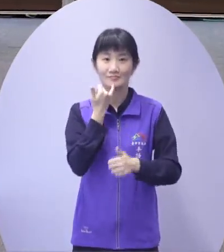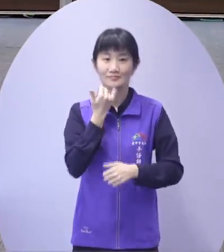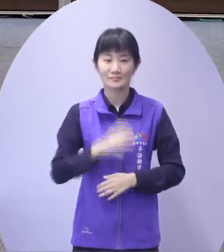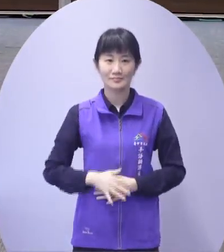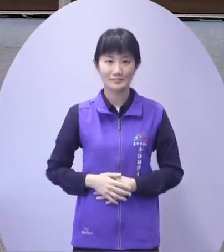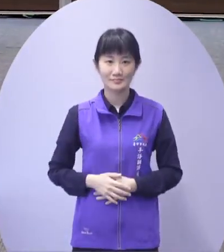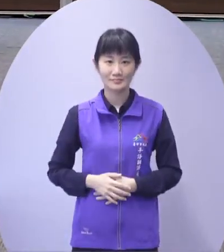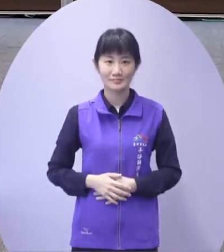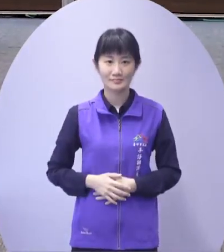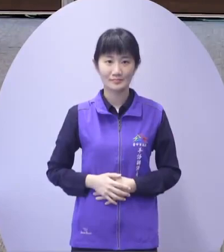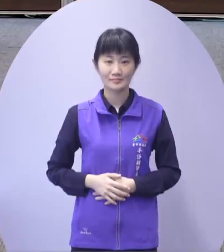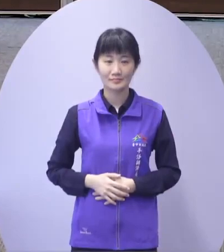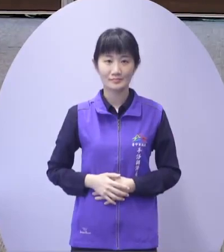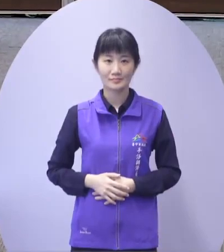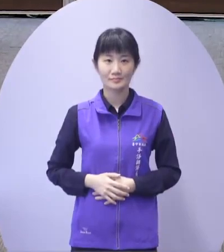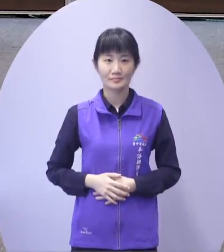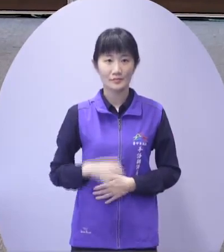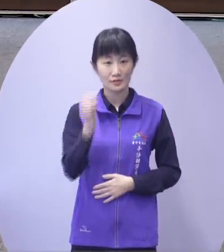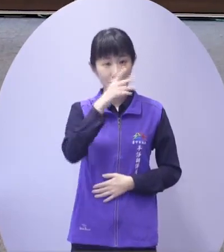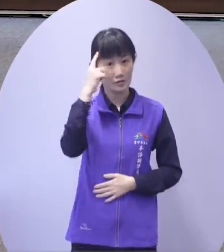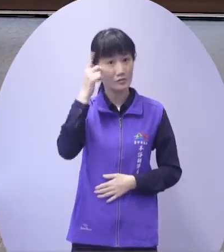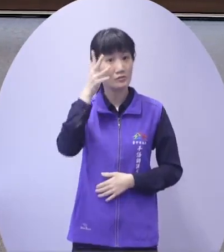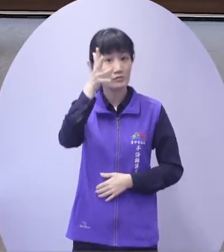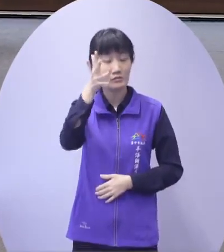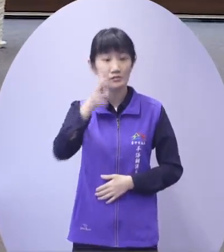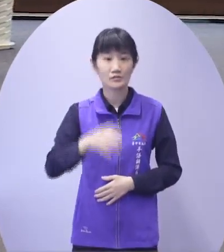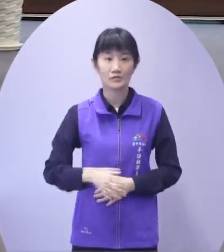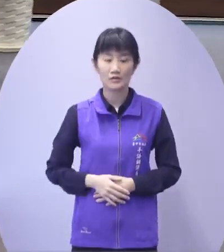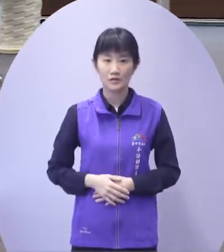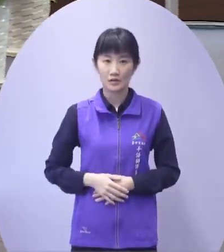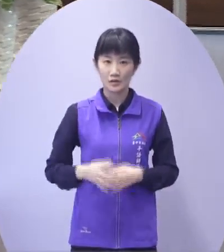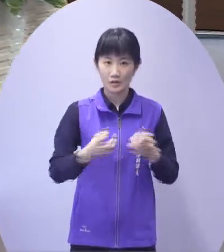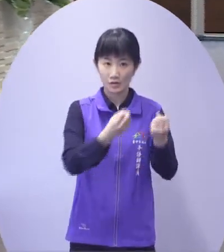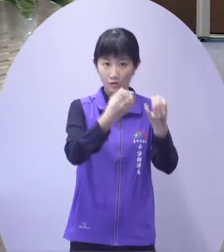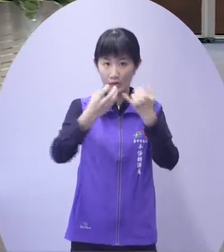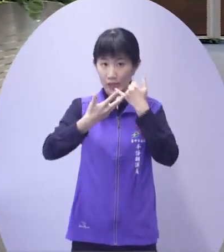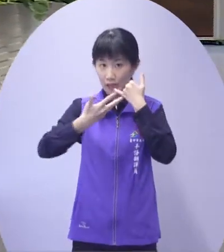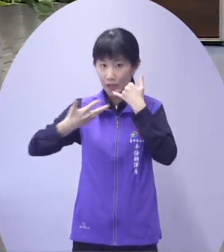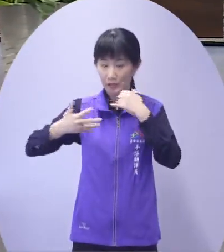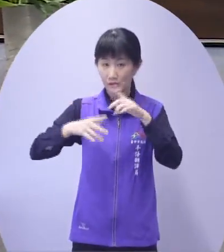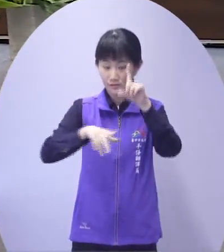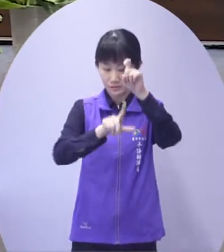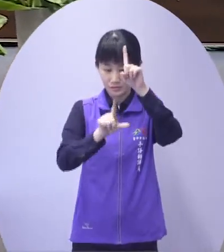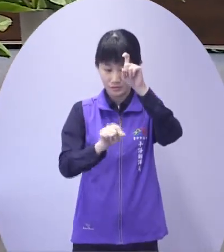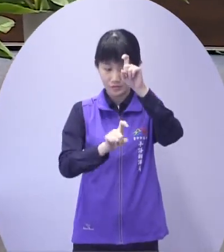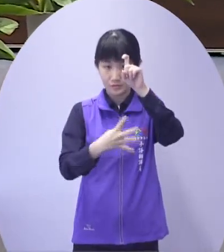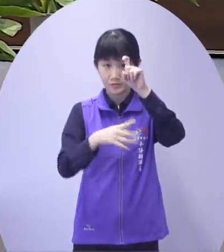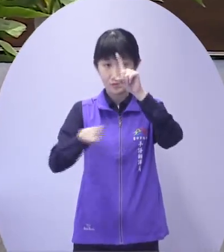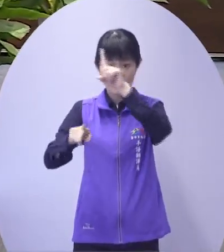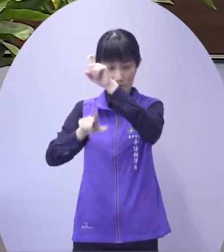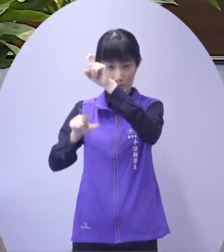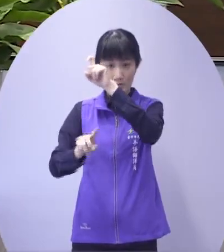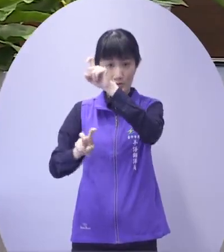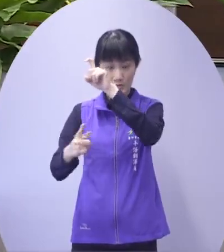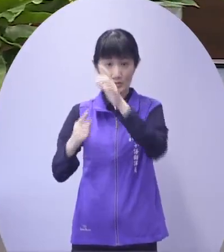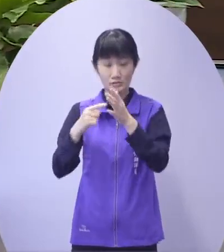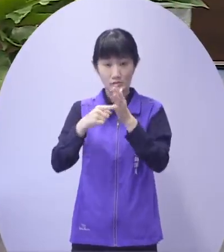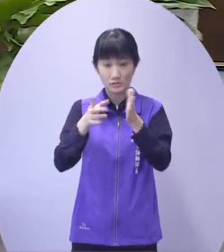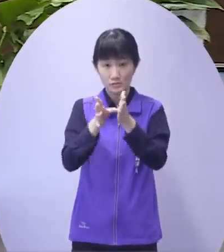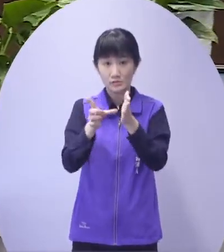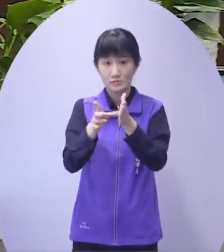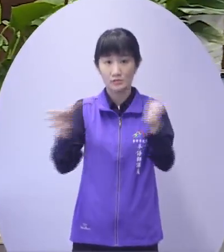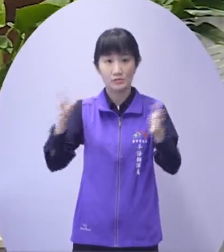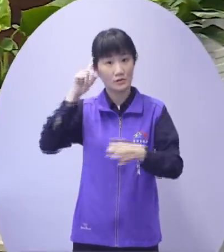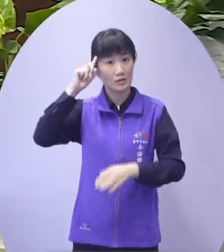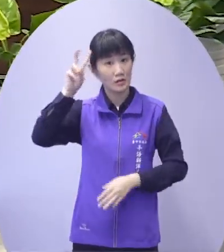长， 市屯市长报告，这个花海的展期从11月14日到12月6日，刚好23天，